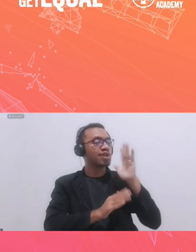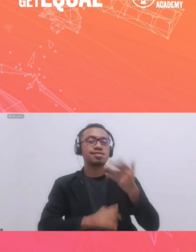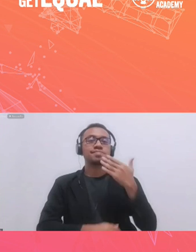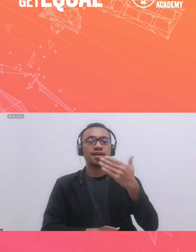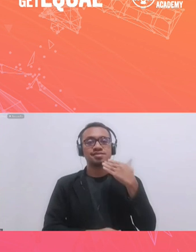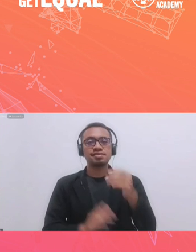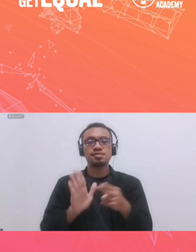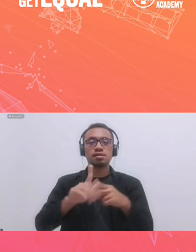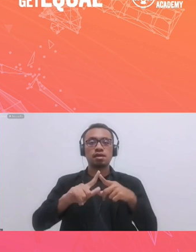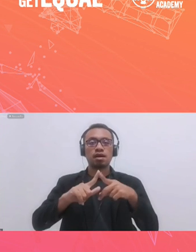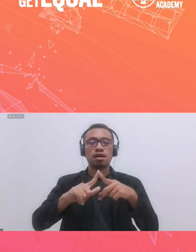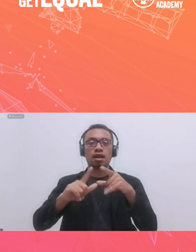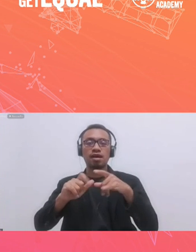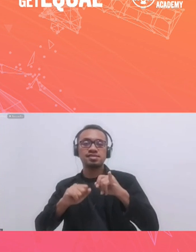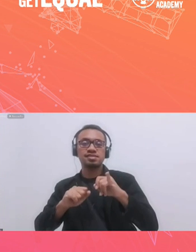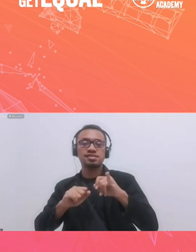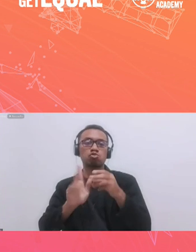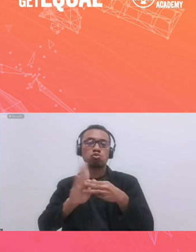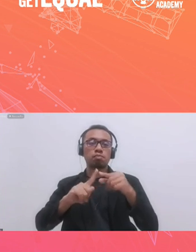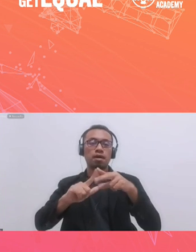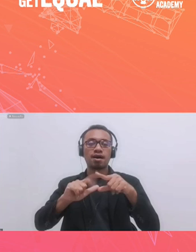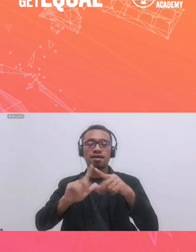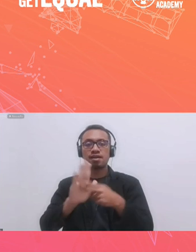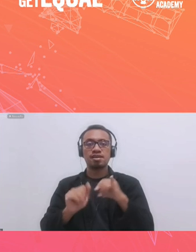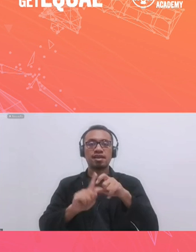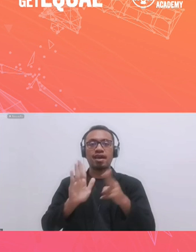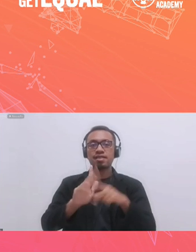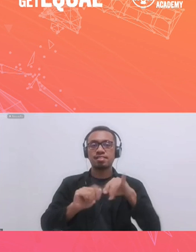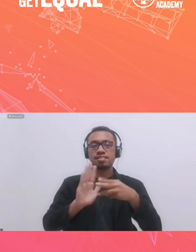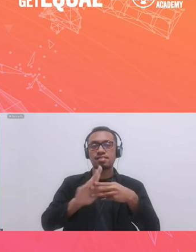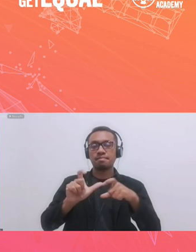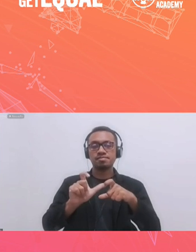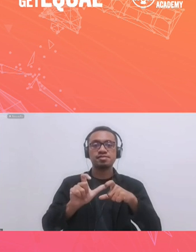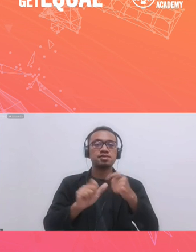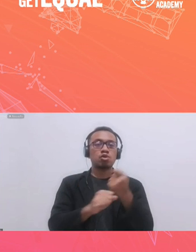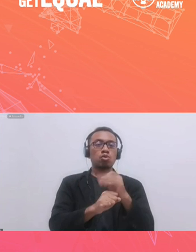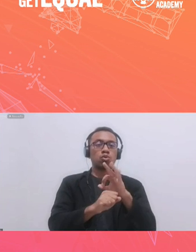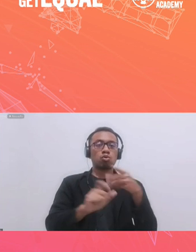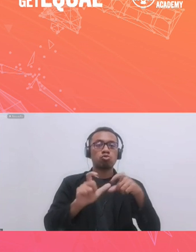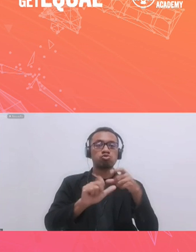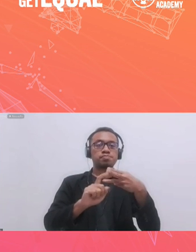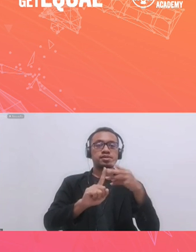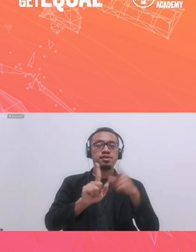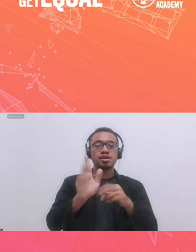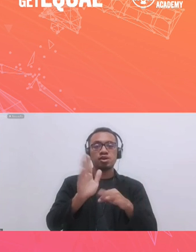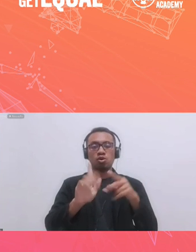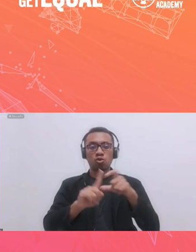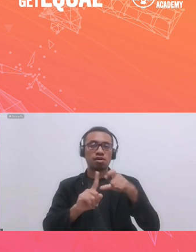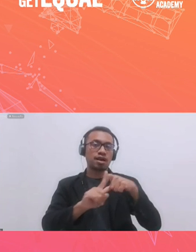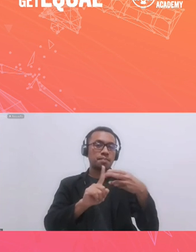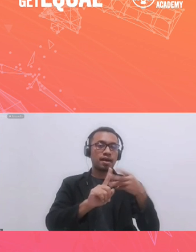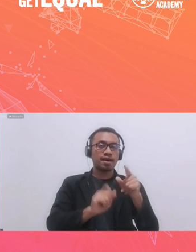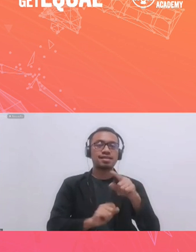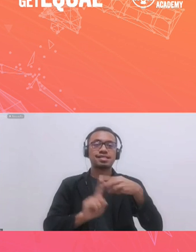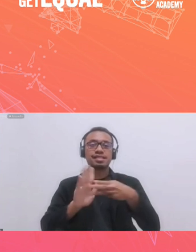Narasi, Aran, IDN Times, Girls Beyond, Media Indonesia, Magdalene, KBR, Teknologi.id,